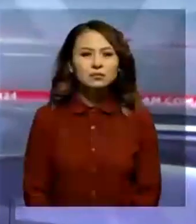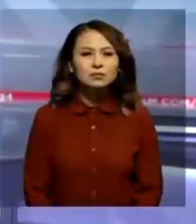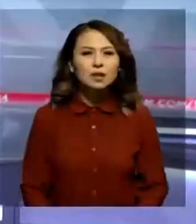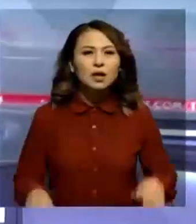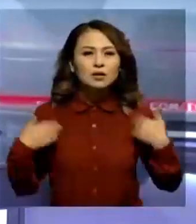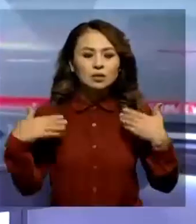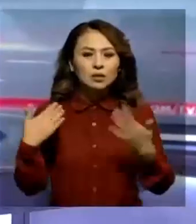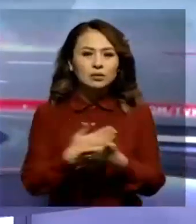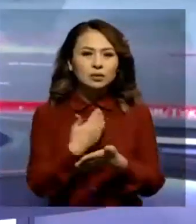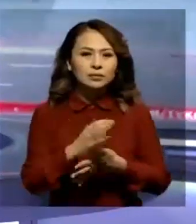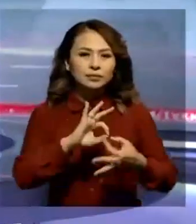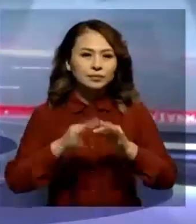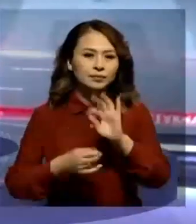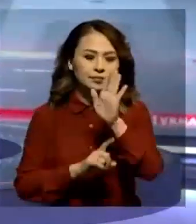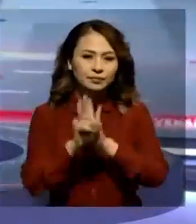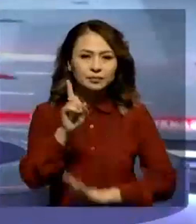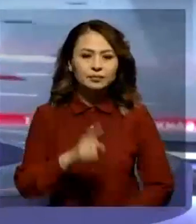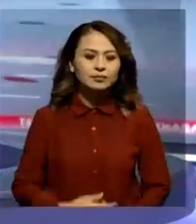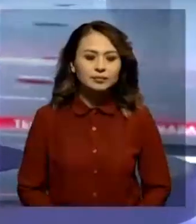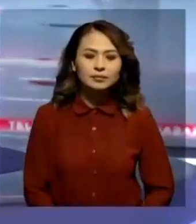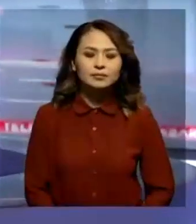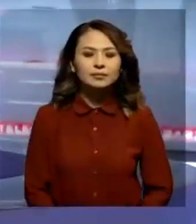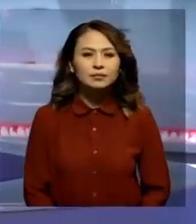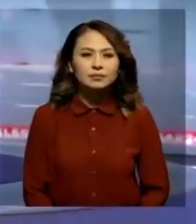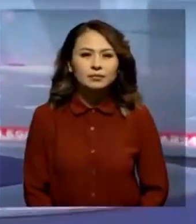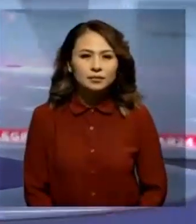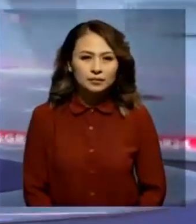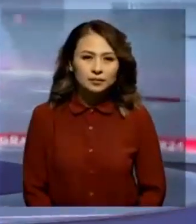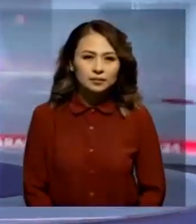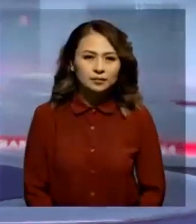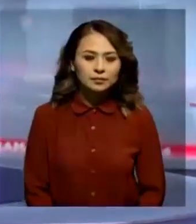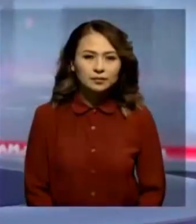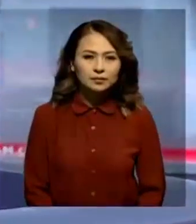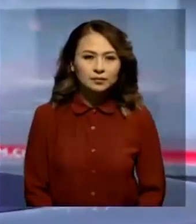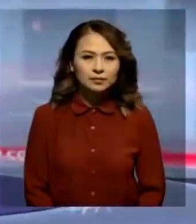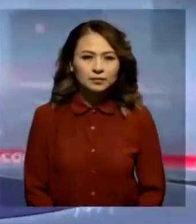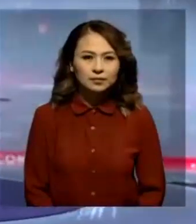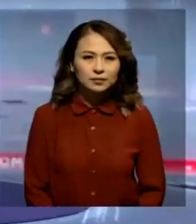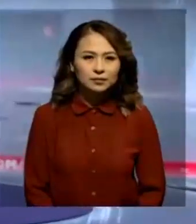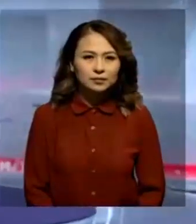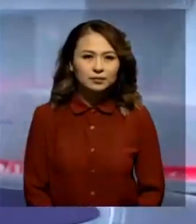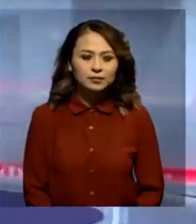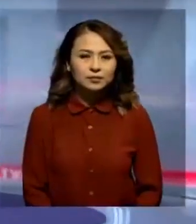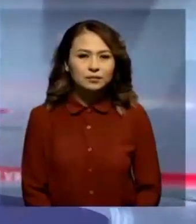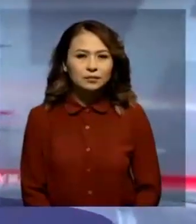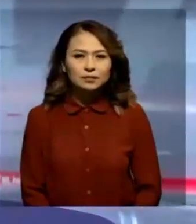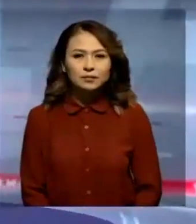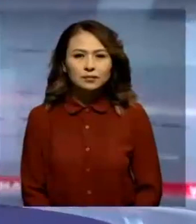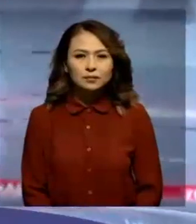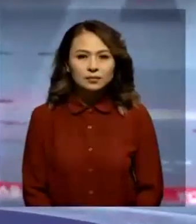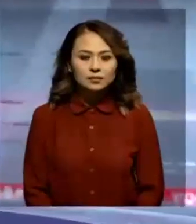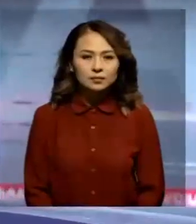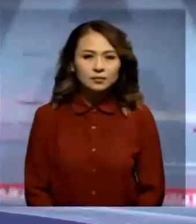Assalomu alaykum, efirde xabar 24 arnasining kezekti jaŋalıqtari, studiyada jumıs isteyitin Azamat Abilxayır, sulduvdarmada Janbota Sersenbayeva.